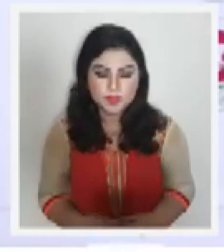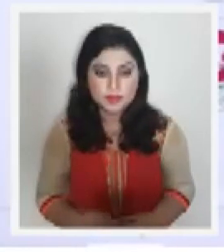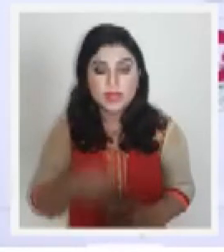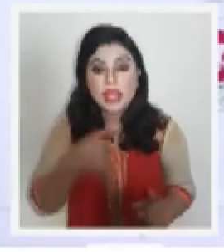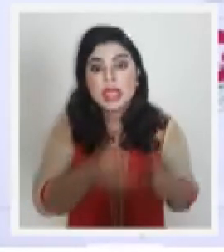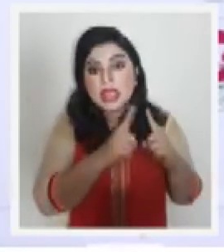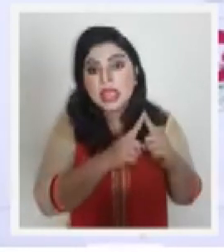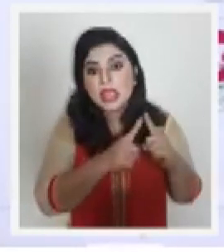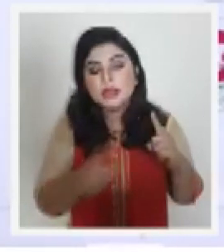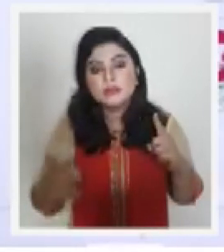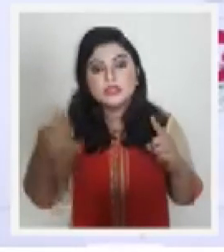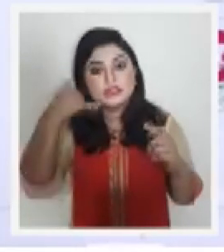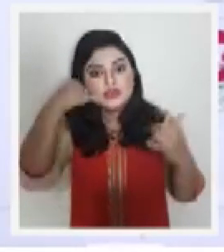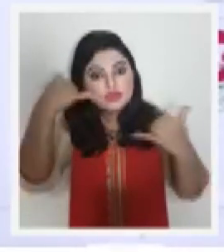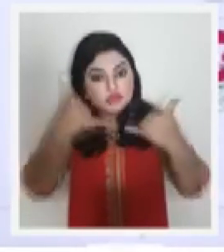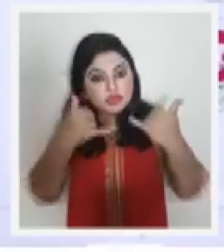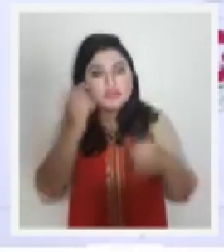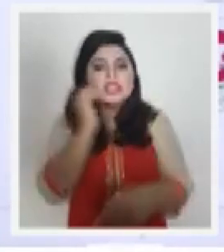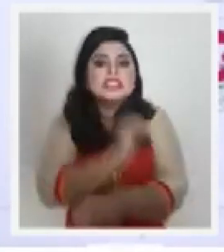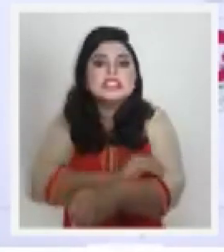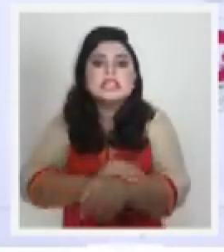প্রদান করা হয়েছে।